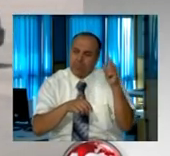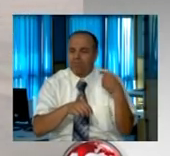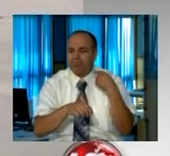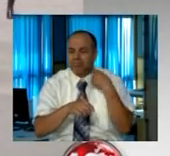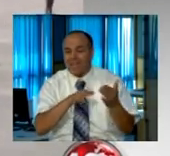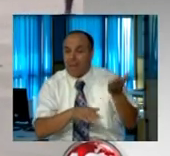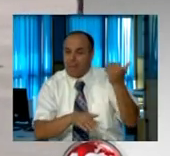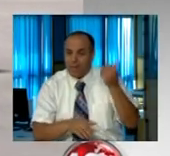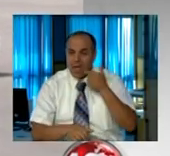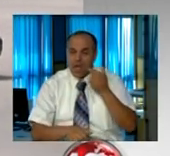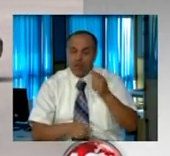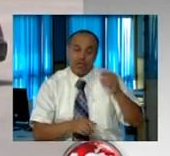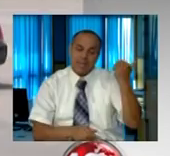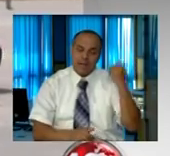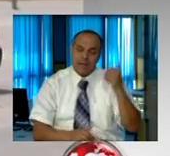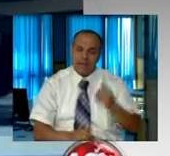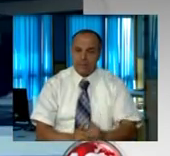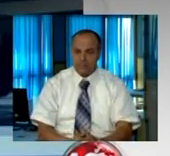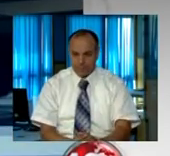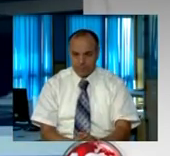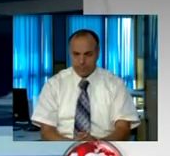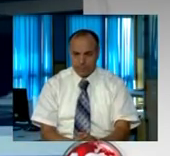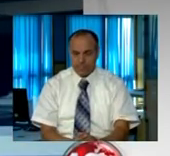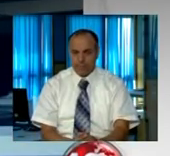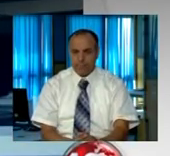الفاشل في تركيا الشهر الماضي.